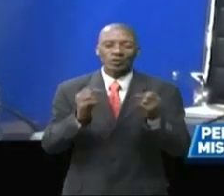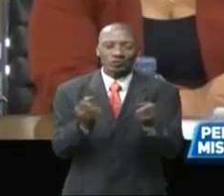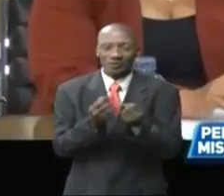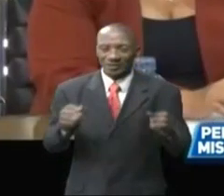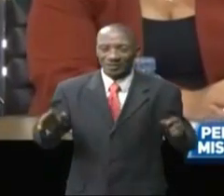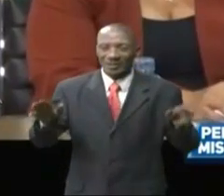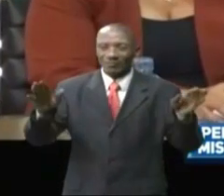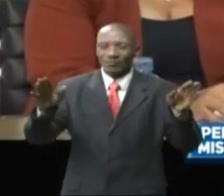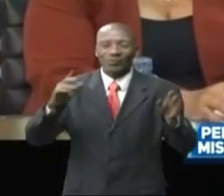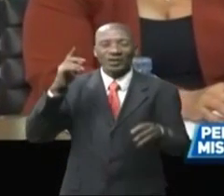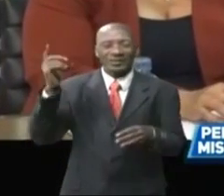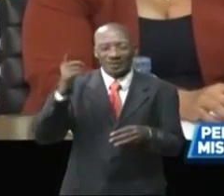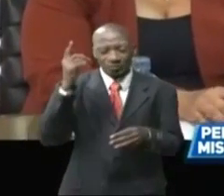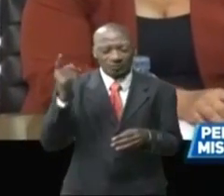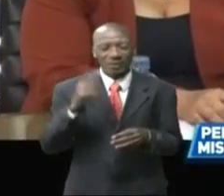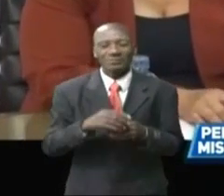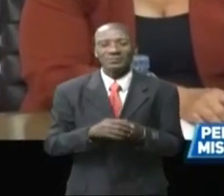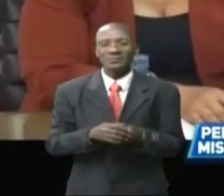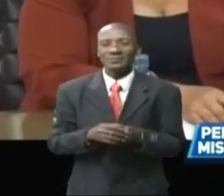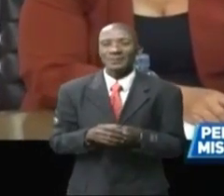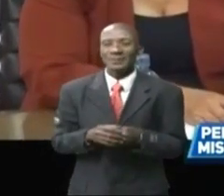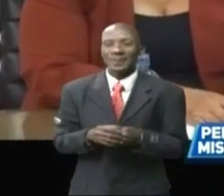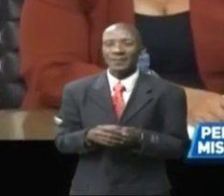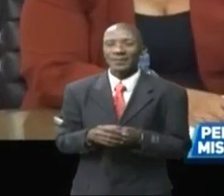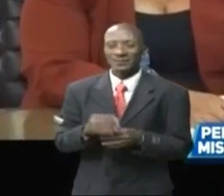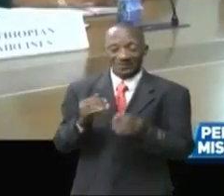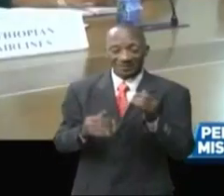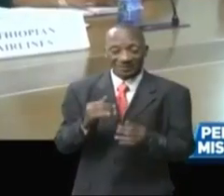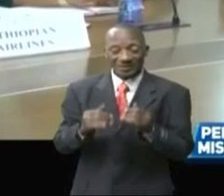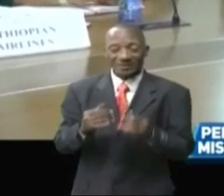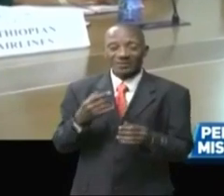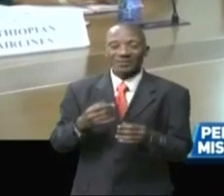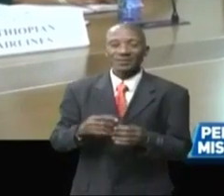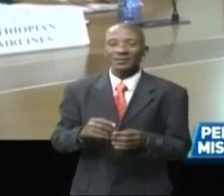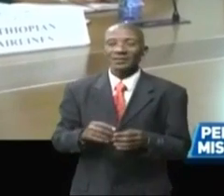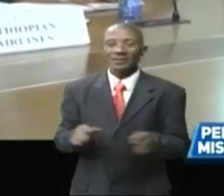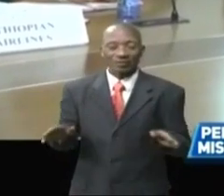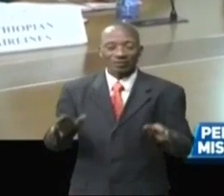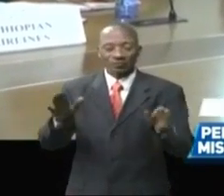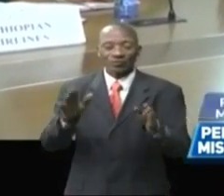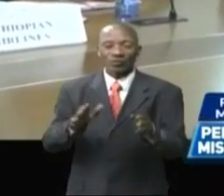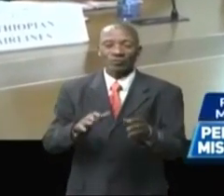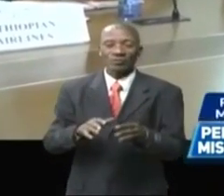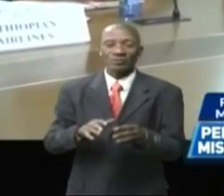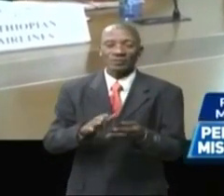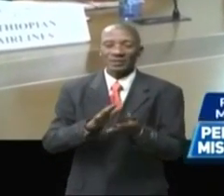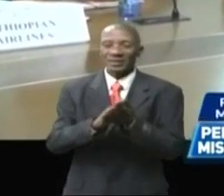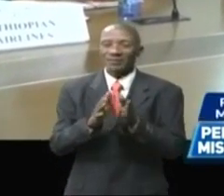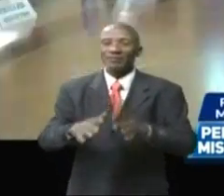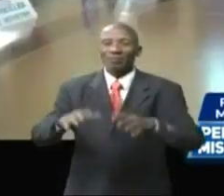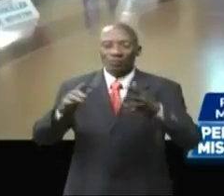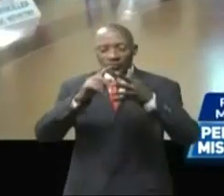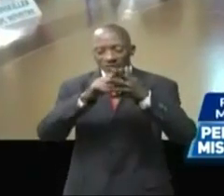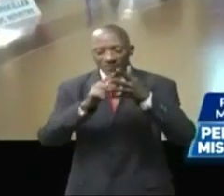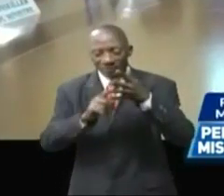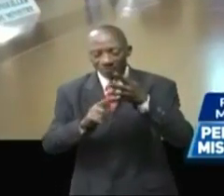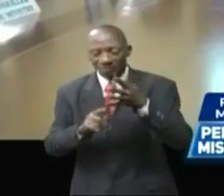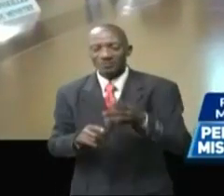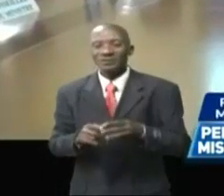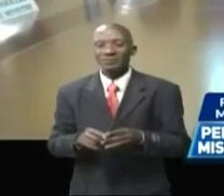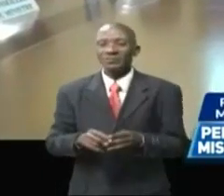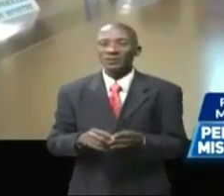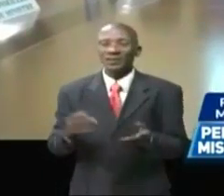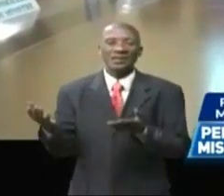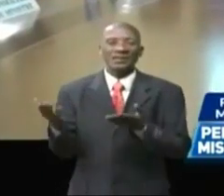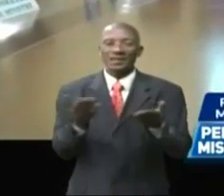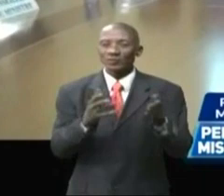des Communications et des Enclavements, Maître Marc Ekilali Kombo, suivant les instructions du chef de l'État, Félix-Antoine Tshisekedi Tshilombo,